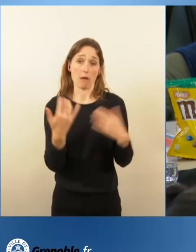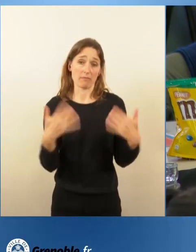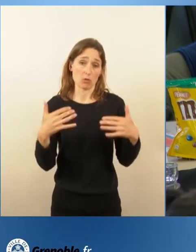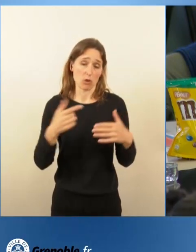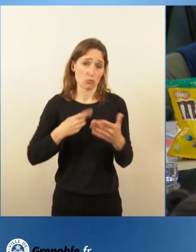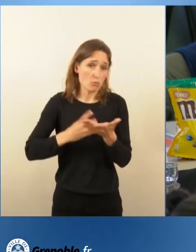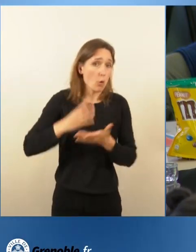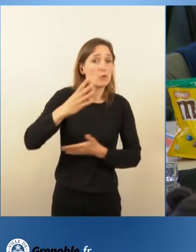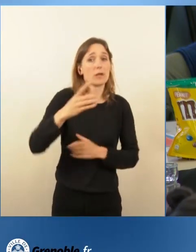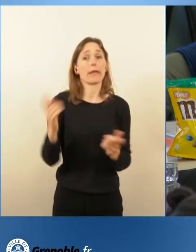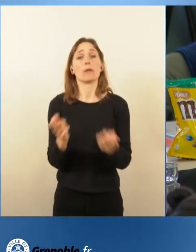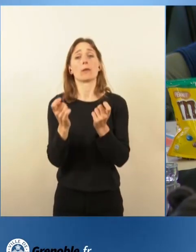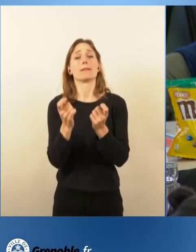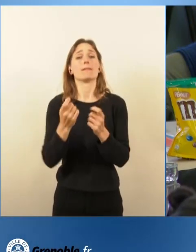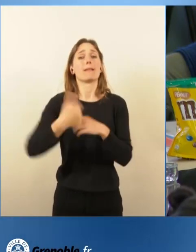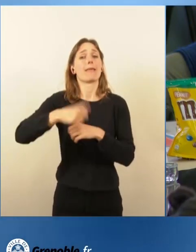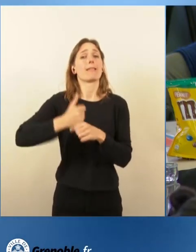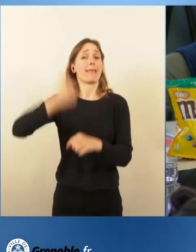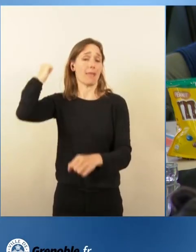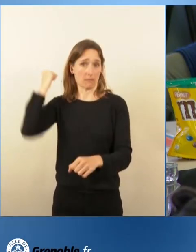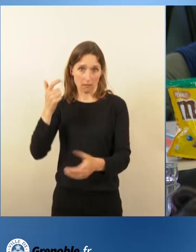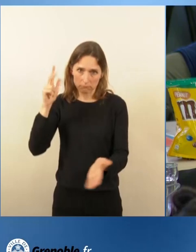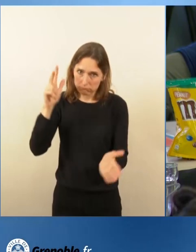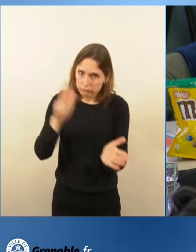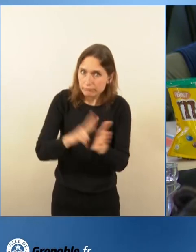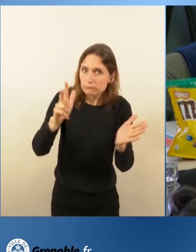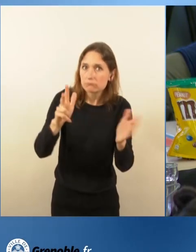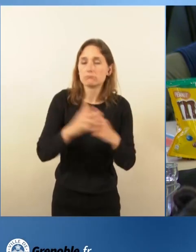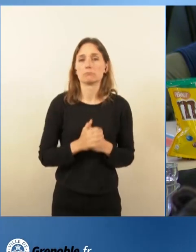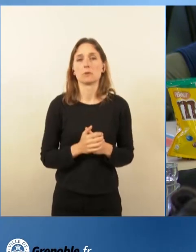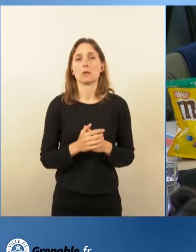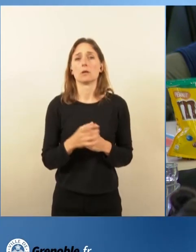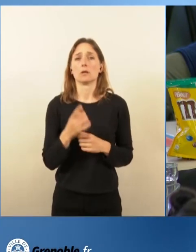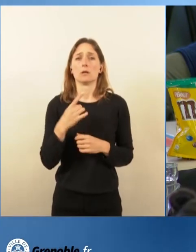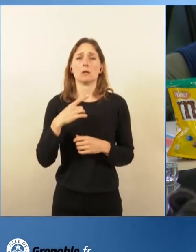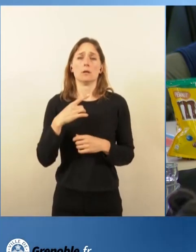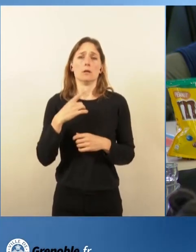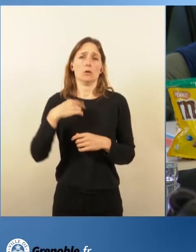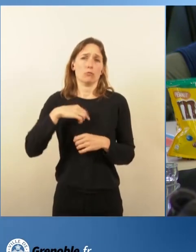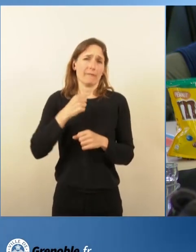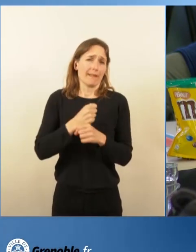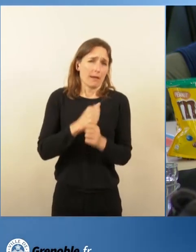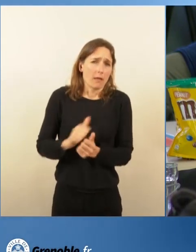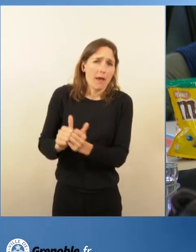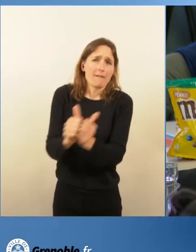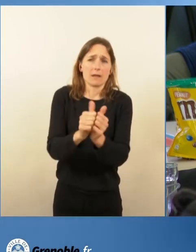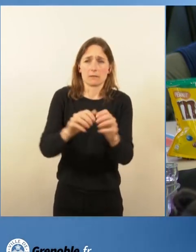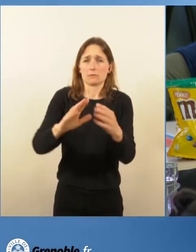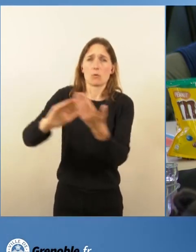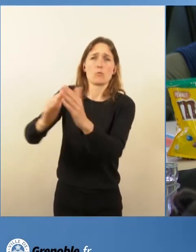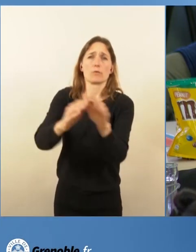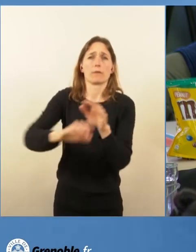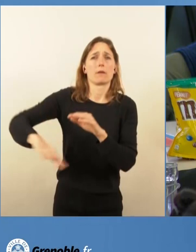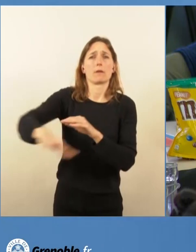éducatif l'année dernière sur lequel pour lequel nous avons travaillé avec toute la communauté éducative